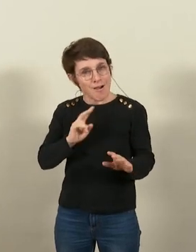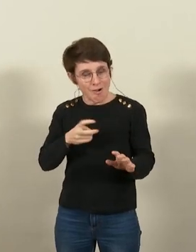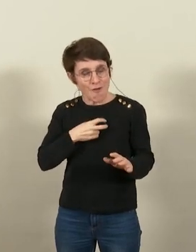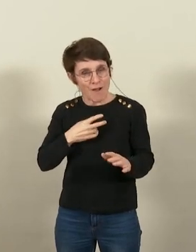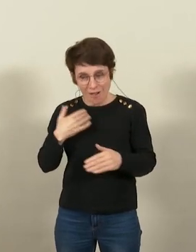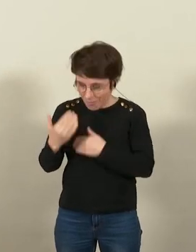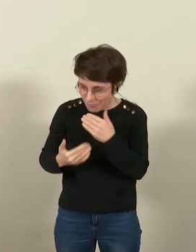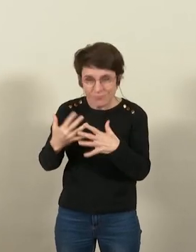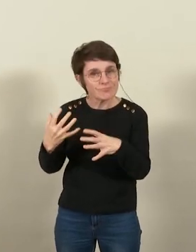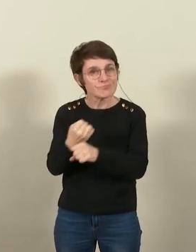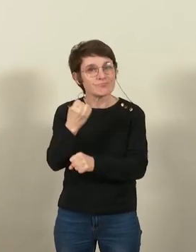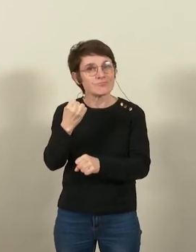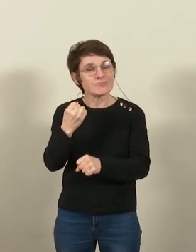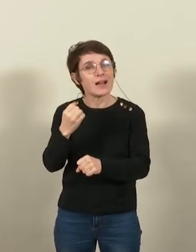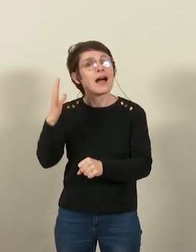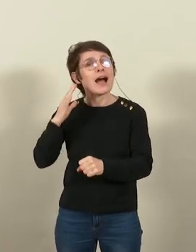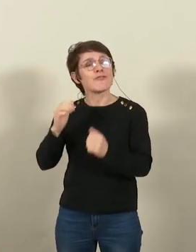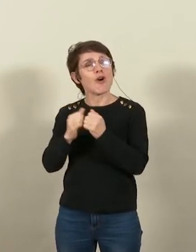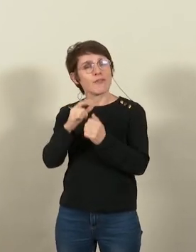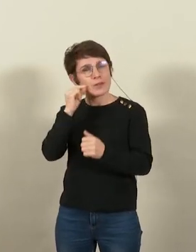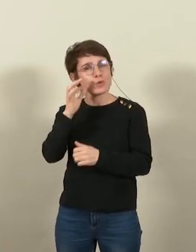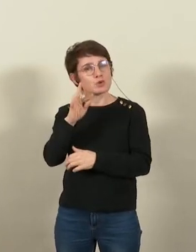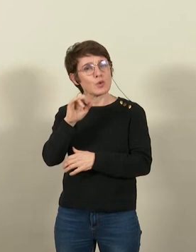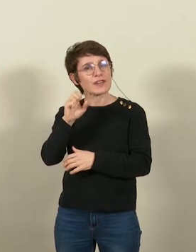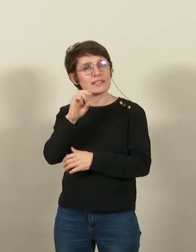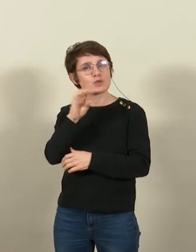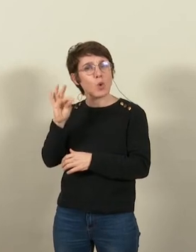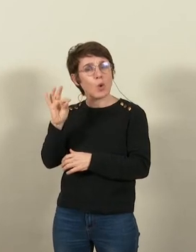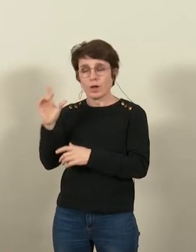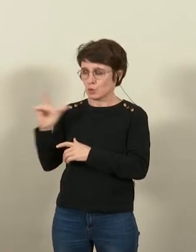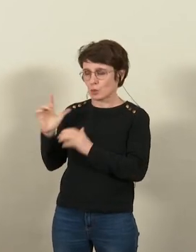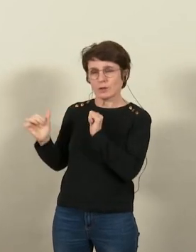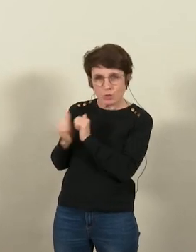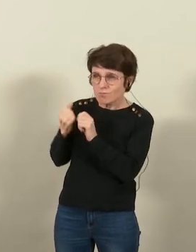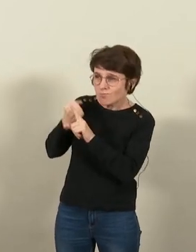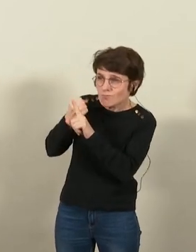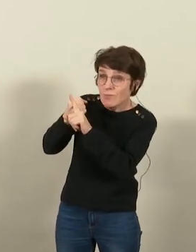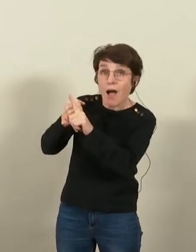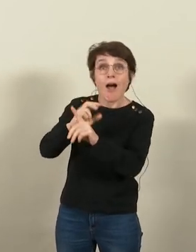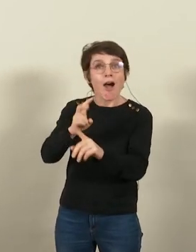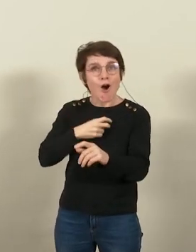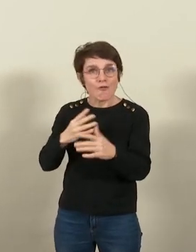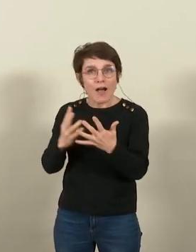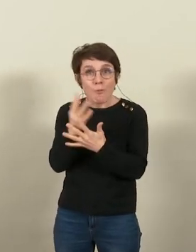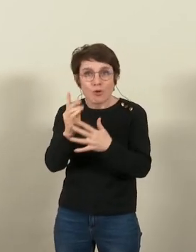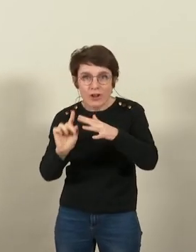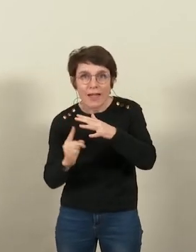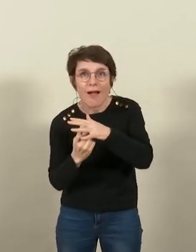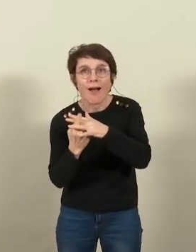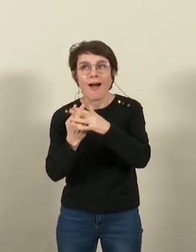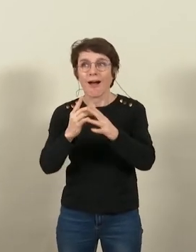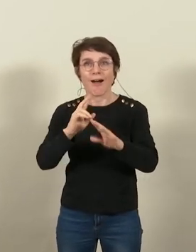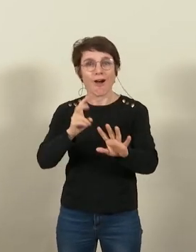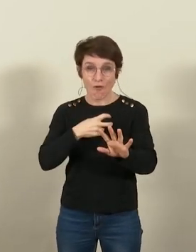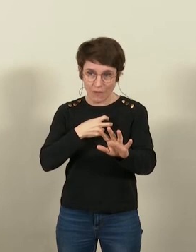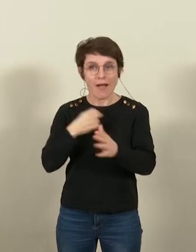travaillé cette question avec Vincent fristau d'ailleurs à l'époque à voir que enfin ce projet débouche et que nous avons réussi à préserver